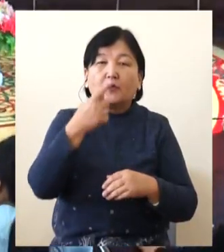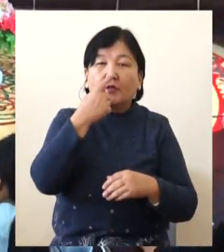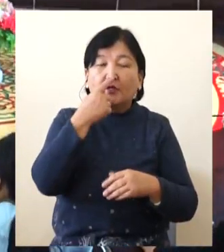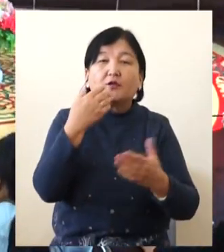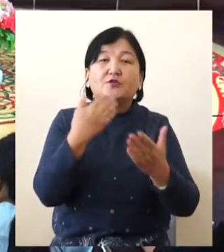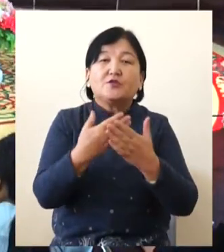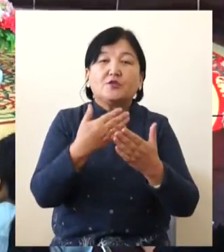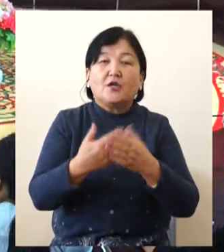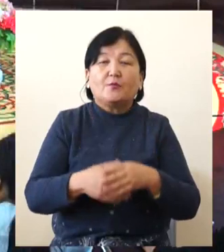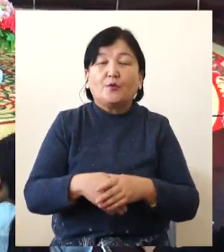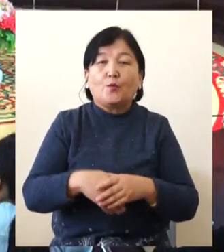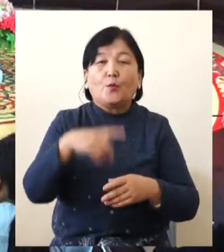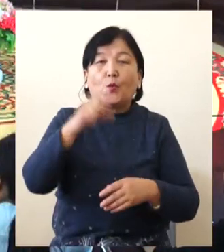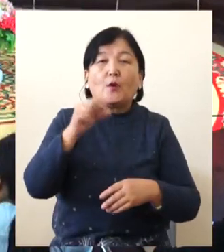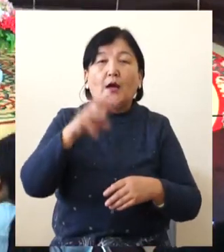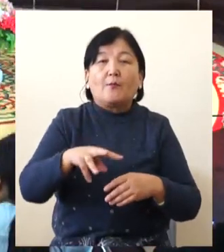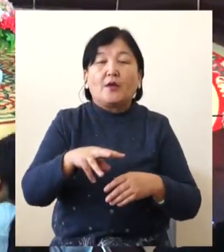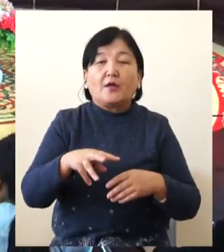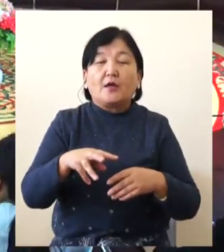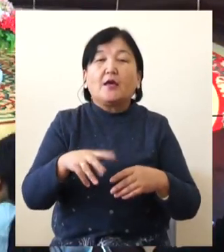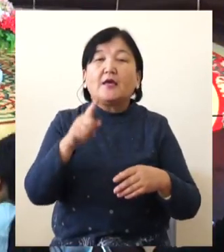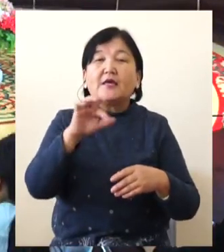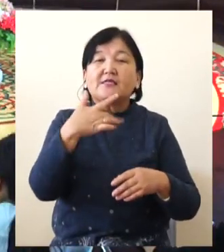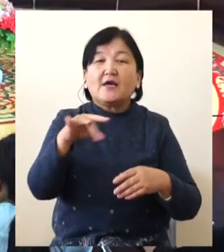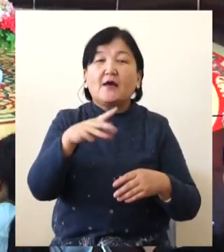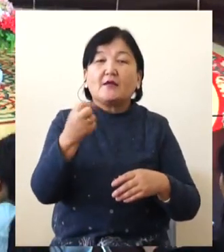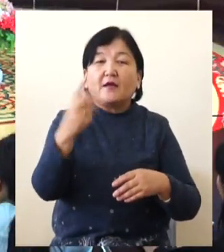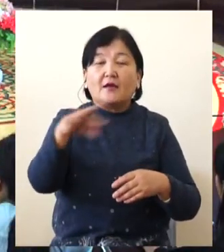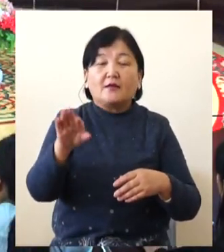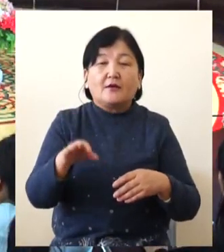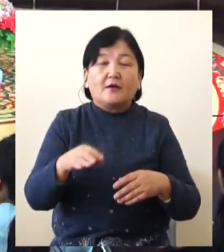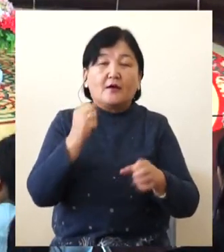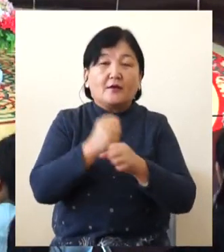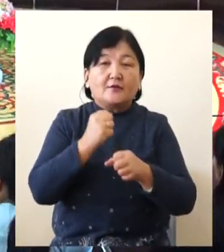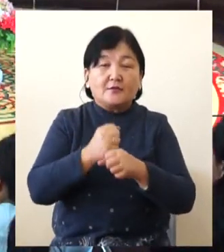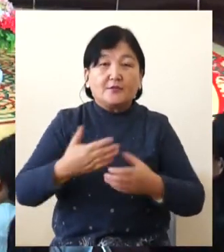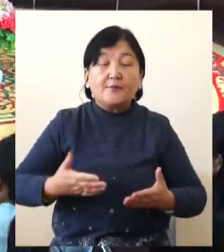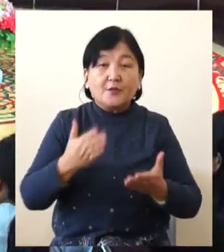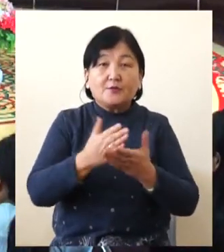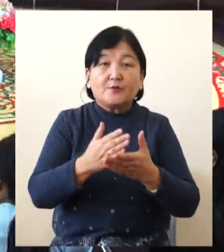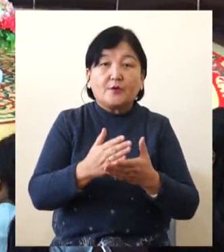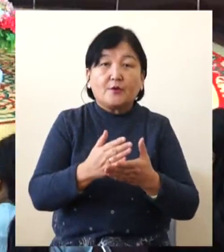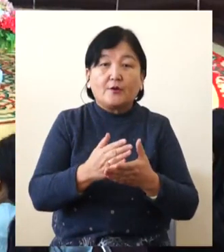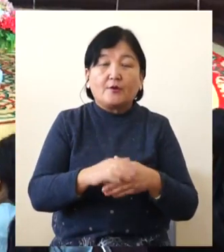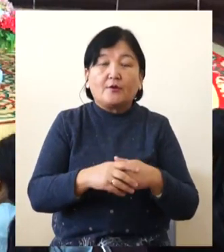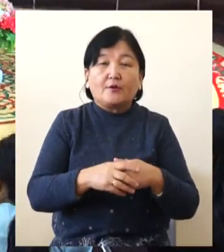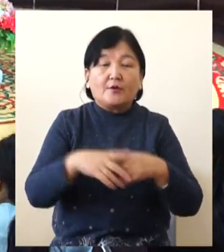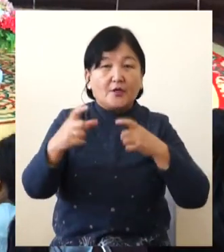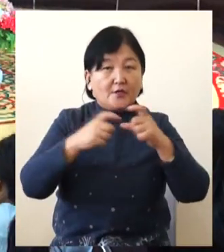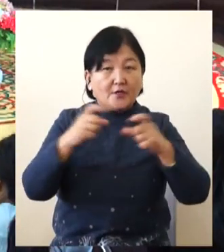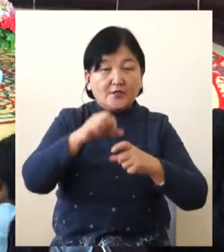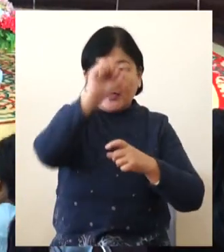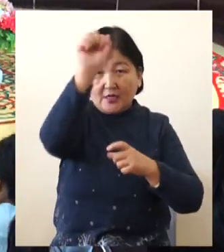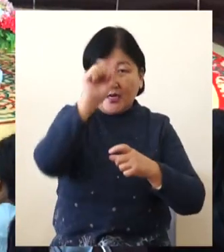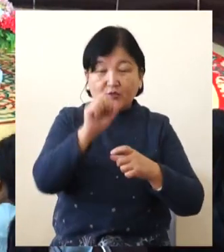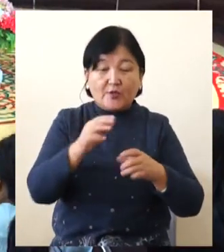Хатад одоо жишээ хэмээн бол юу гэх юм хүн амаа одоо их хязгаарлалт хэвчээч. Тэгэхээр энэ бол тэгээд өөрөө эдийн засгийн